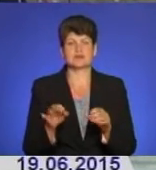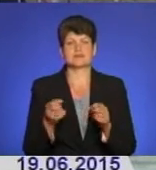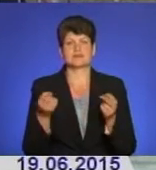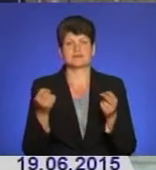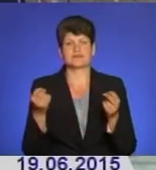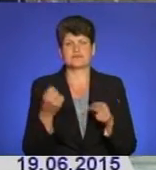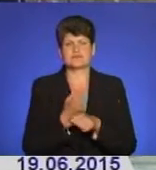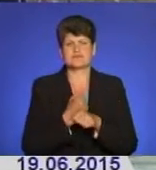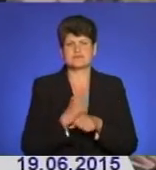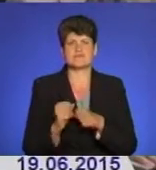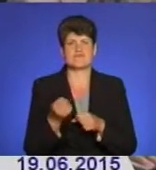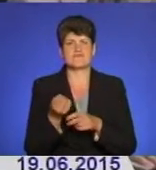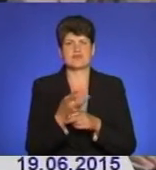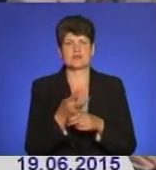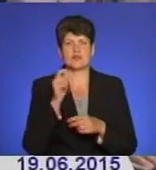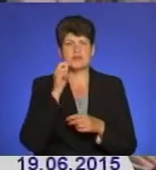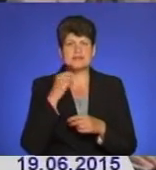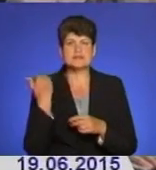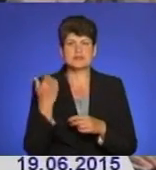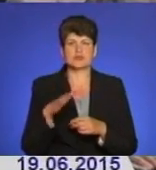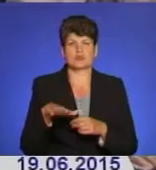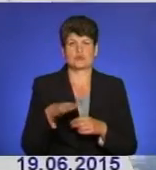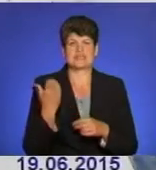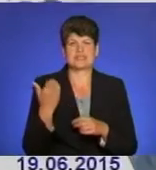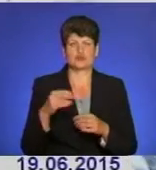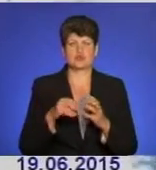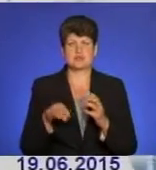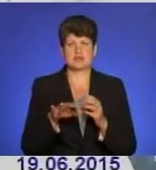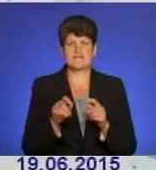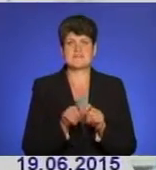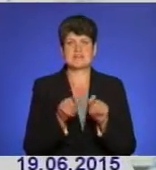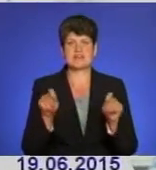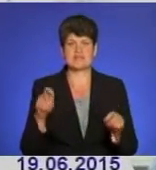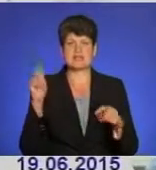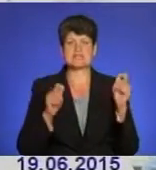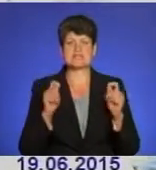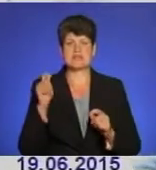виселення українців з їхніх територій, з їхньої землі. Відкривати фестиваль